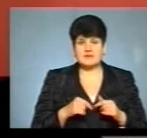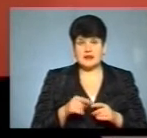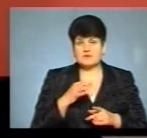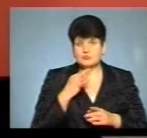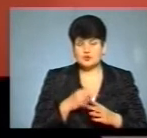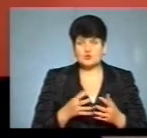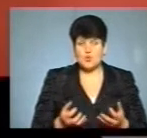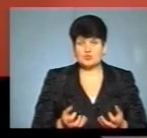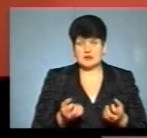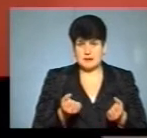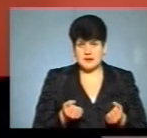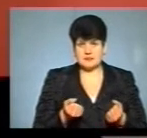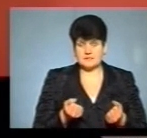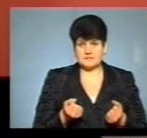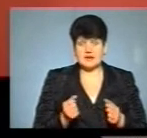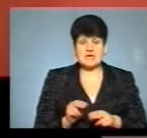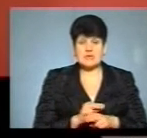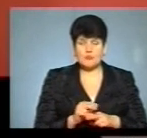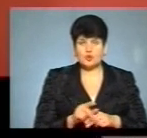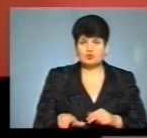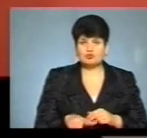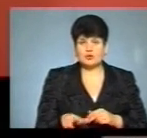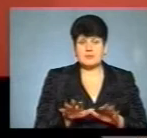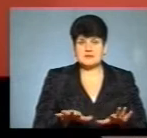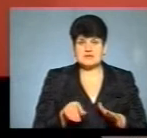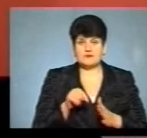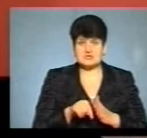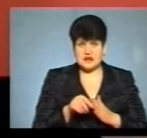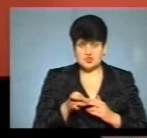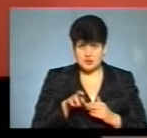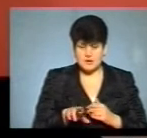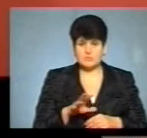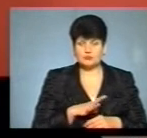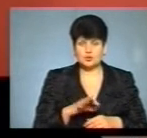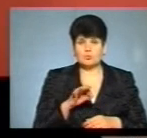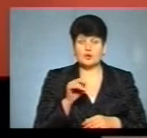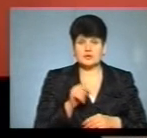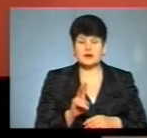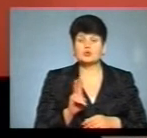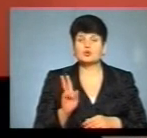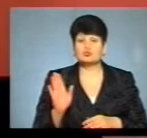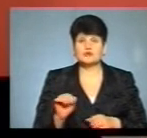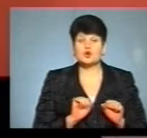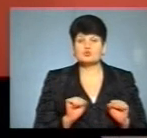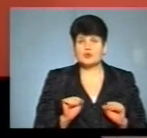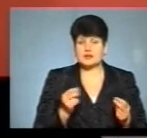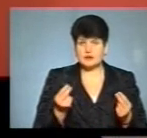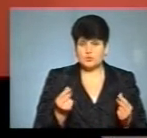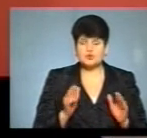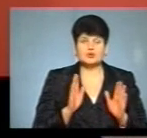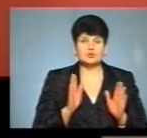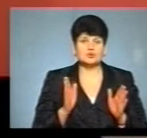щодо утримання та ремонту доріг місцевого значення. Йшлося про те, що хто буде розпорядником коштів, хто